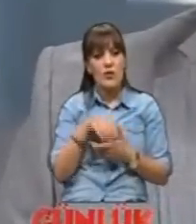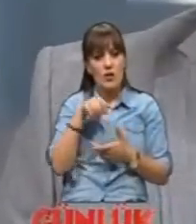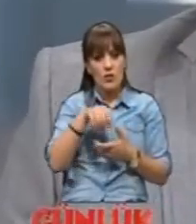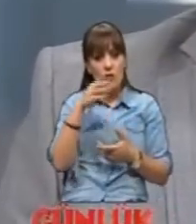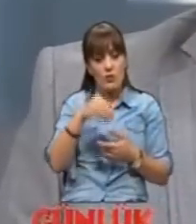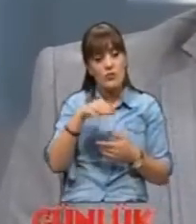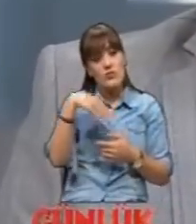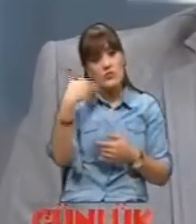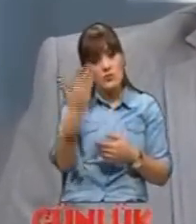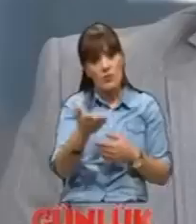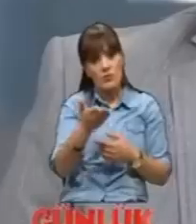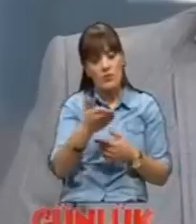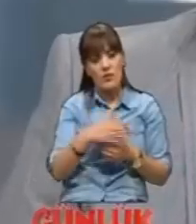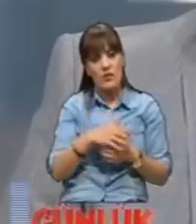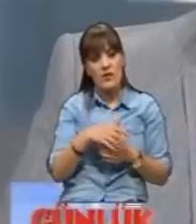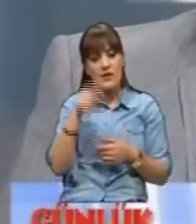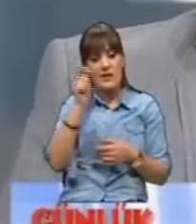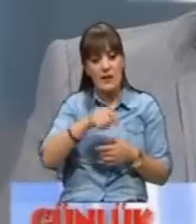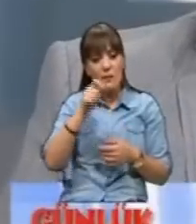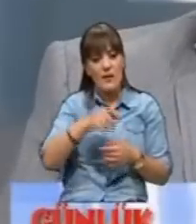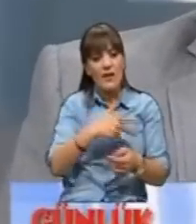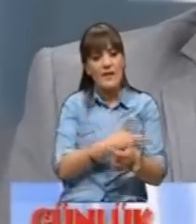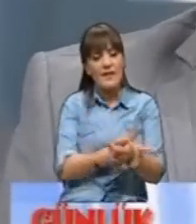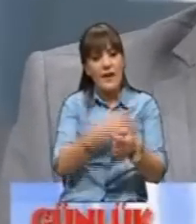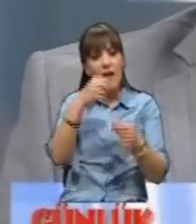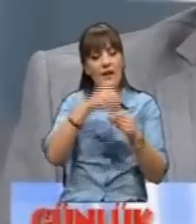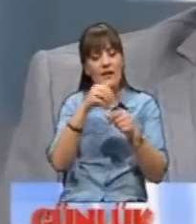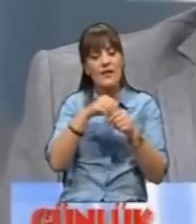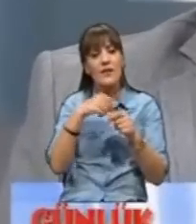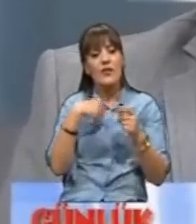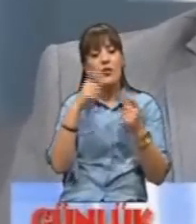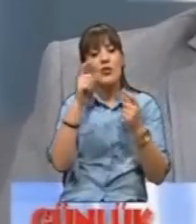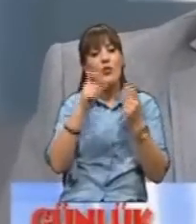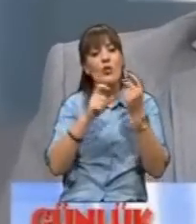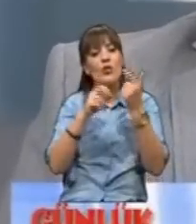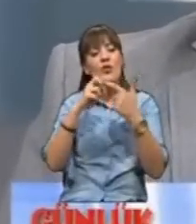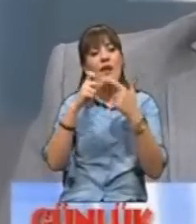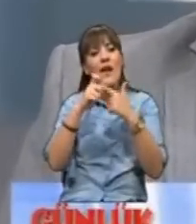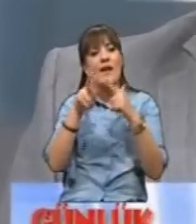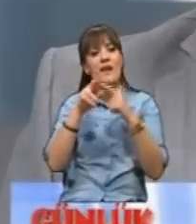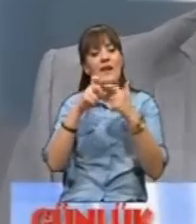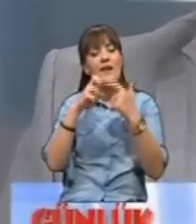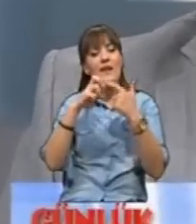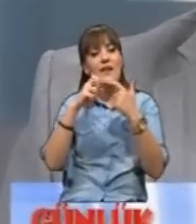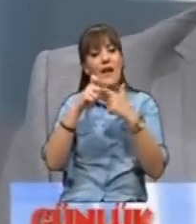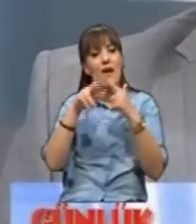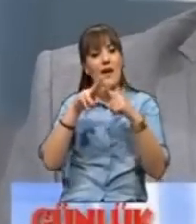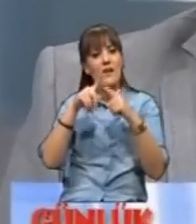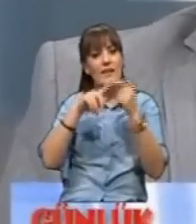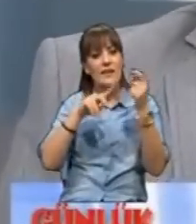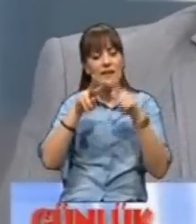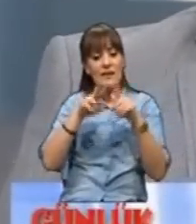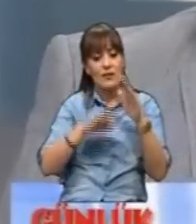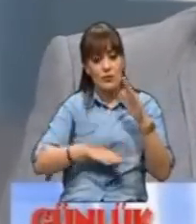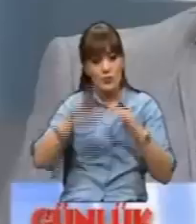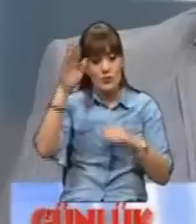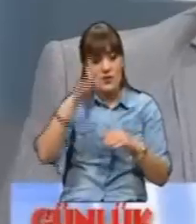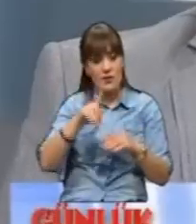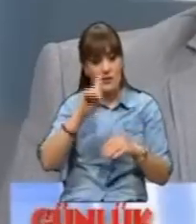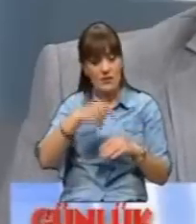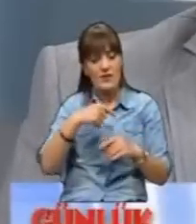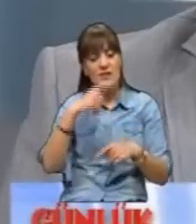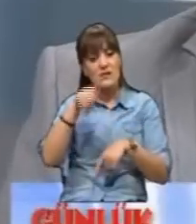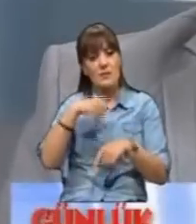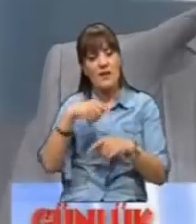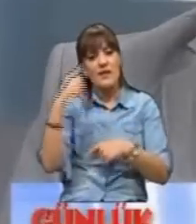Öyle olduktan sonra da yapılan tahlillerle işte ürek-kreatin yüksekliği, hı hı, tespit edilen hastalar zamanla